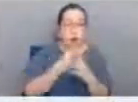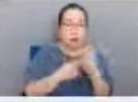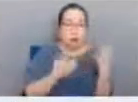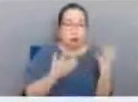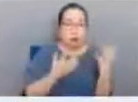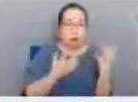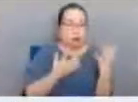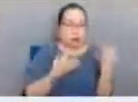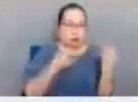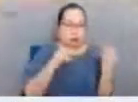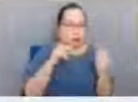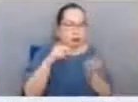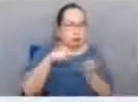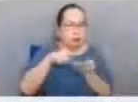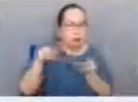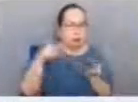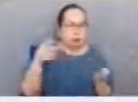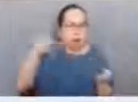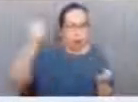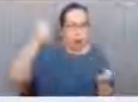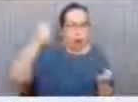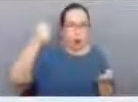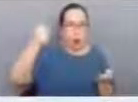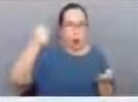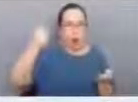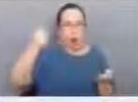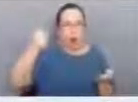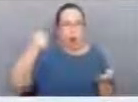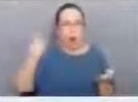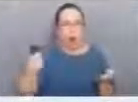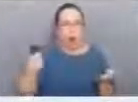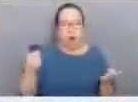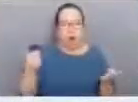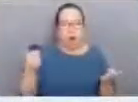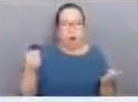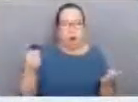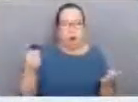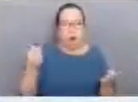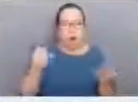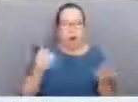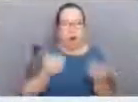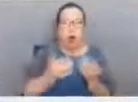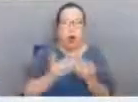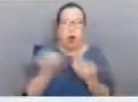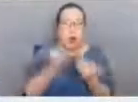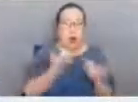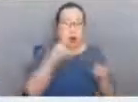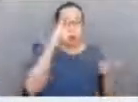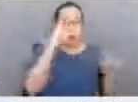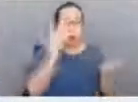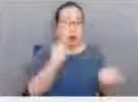yung Christmas gift namin ng GSIS sa mga miyembro namin, Yosek Rocky.